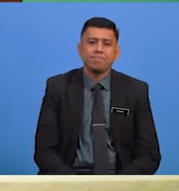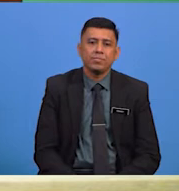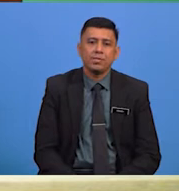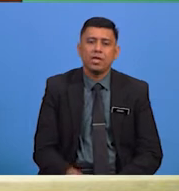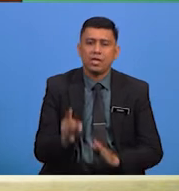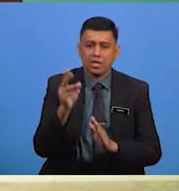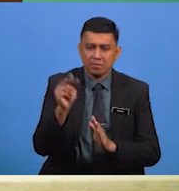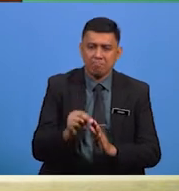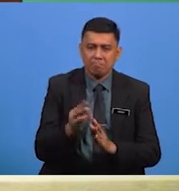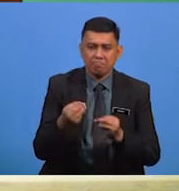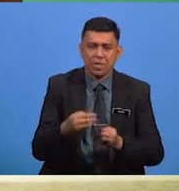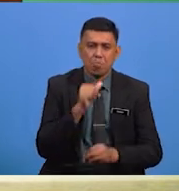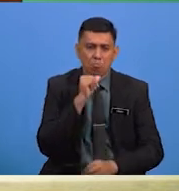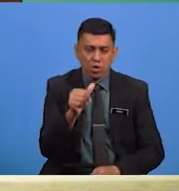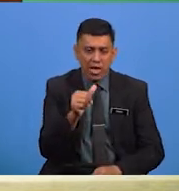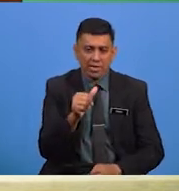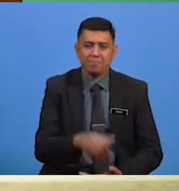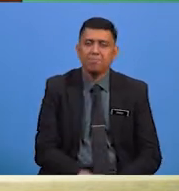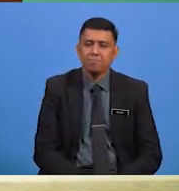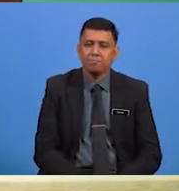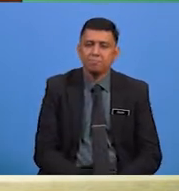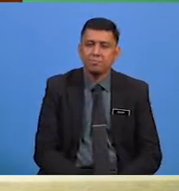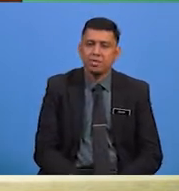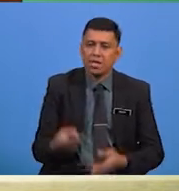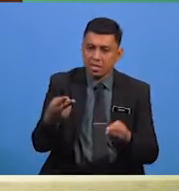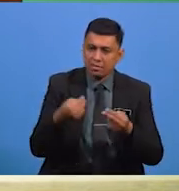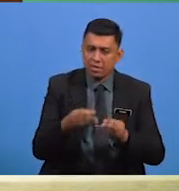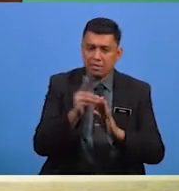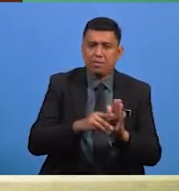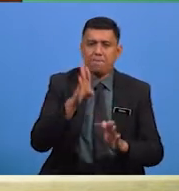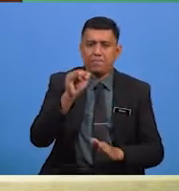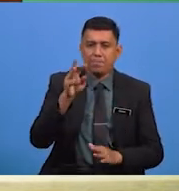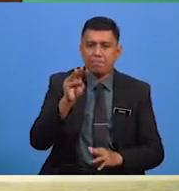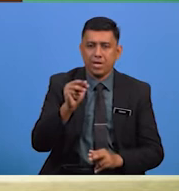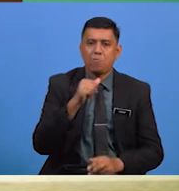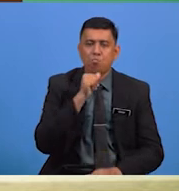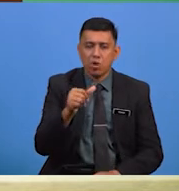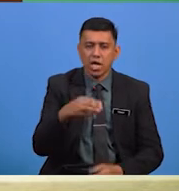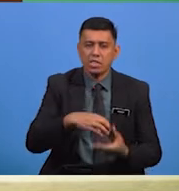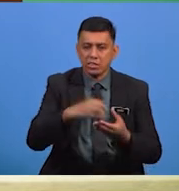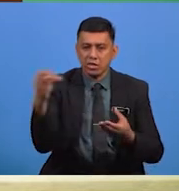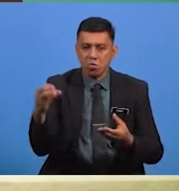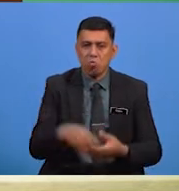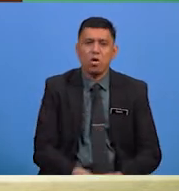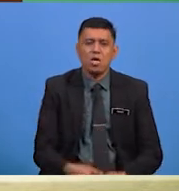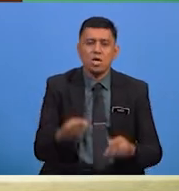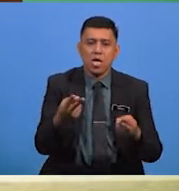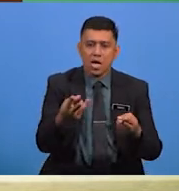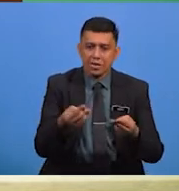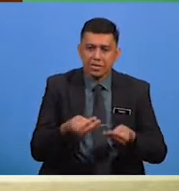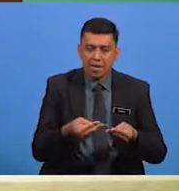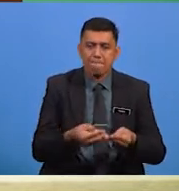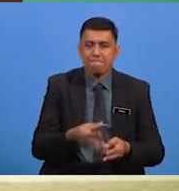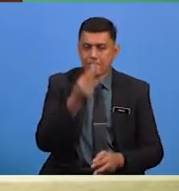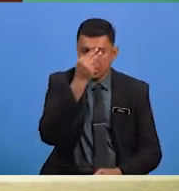Hendak dipais bukan todak. Hendak dibemban bukan terung. Hendak